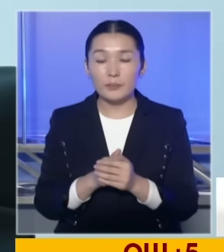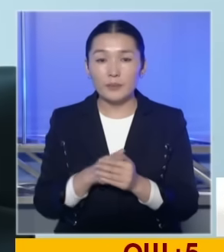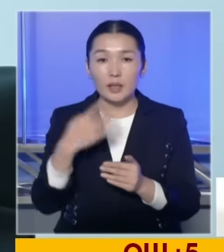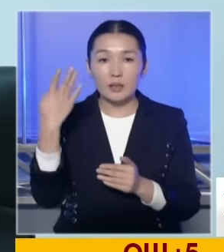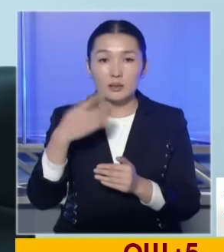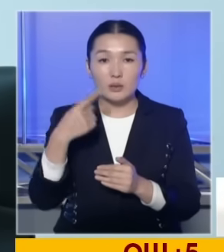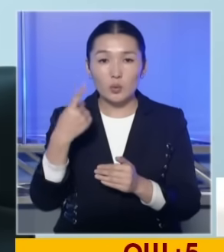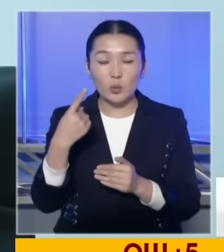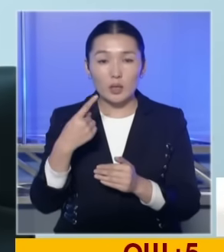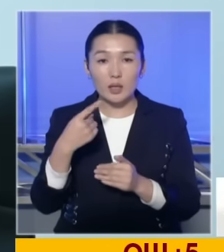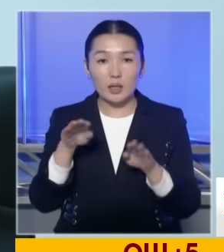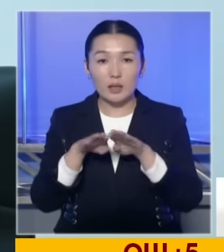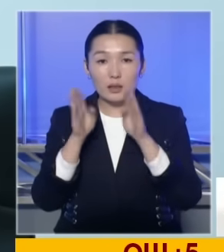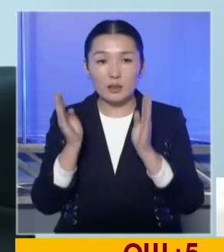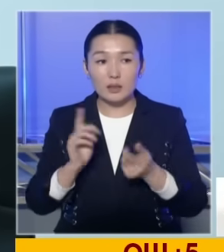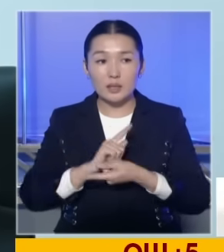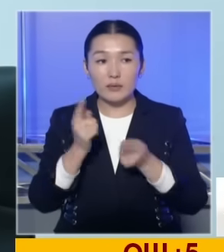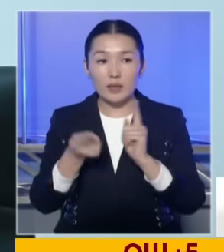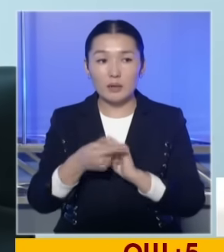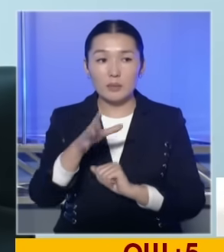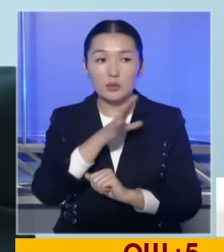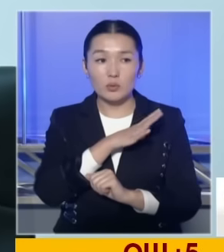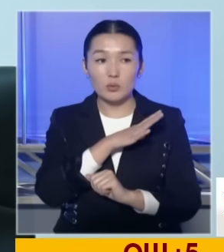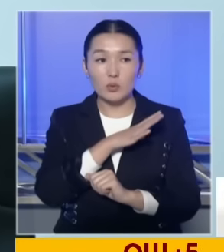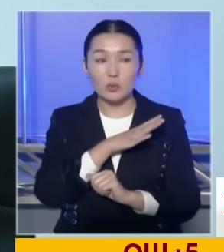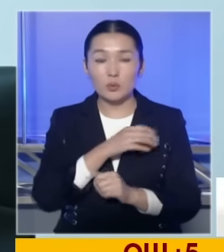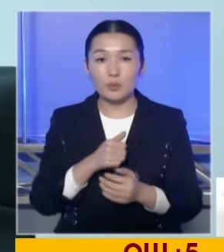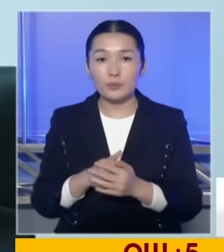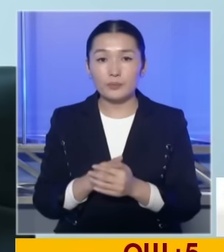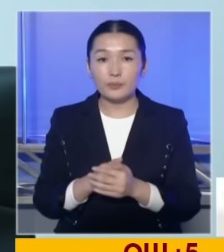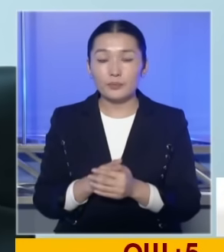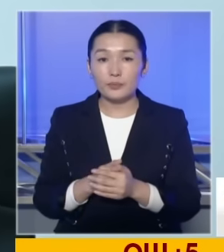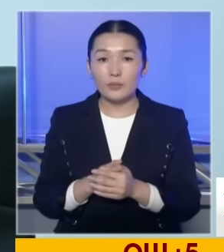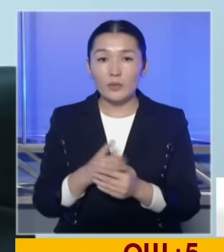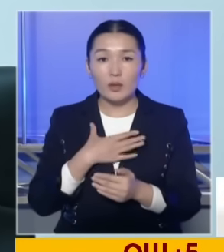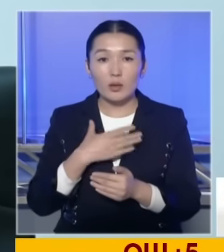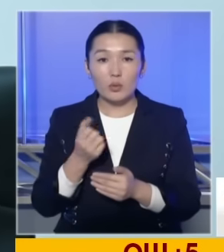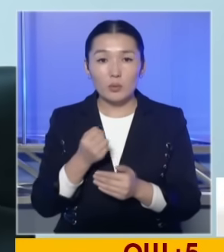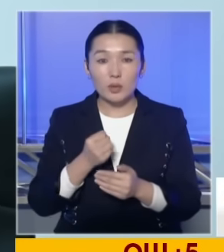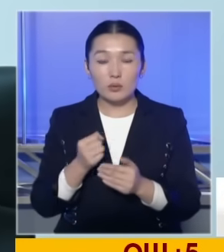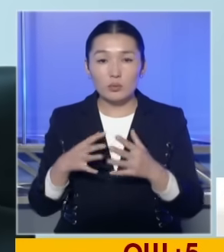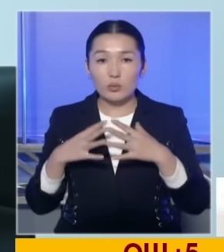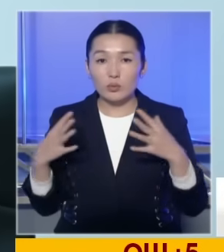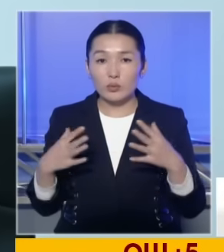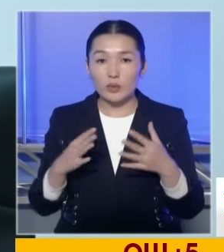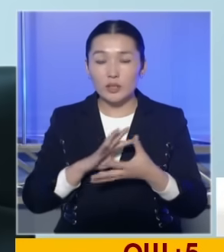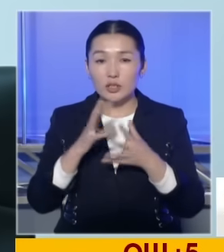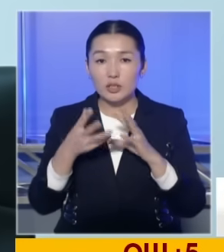41 дана трансформатор алмашуу болду да. То есть баары кубаттуулугун көбөйтүү боюнча